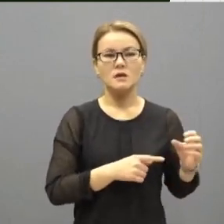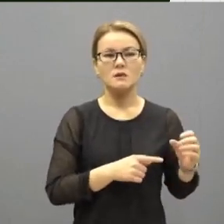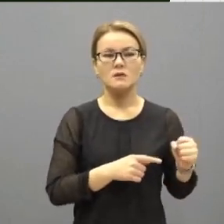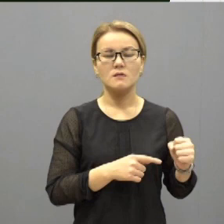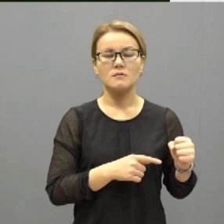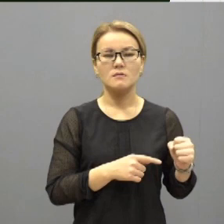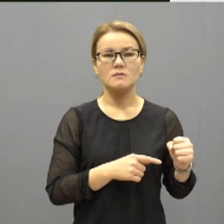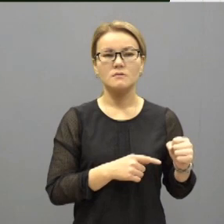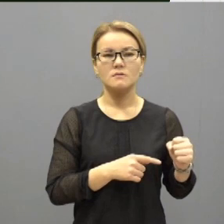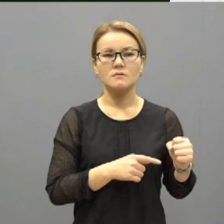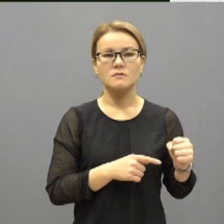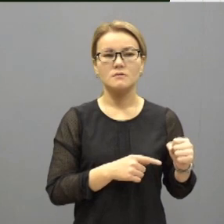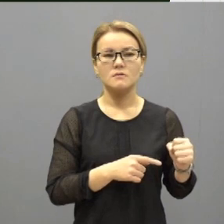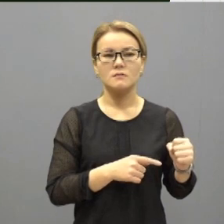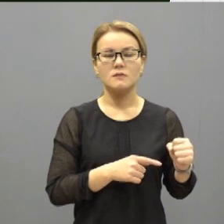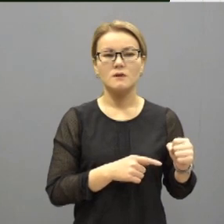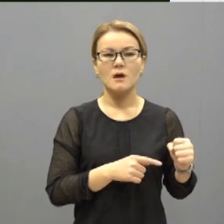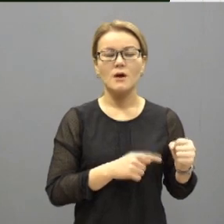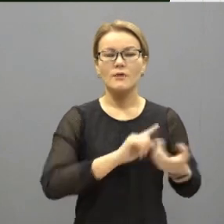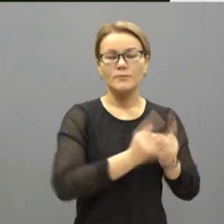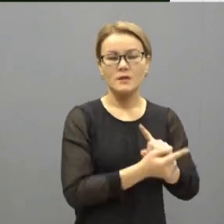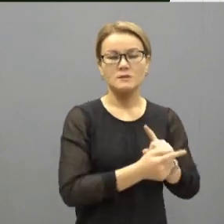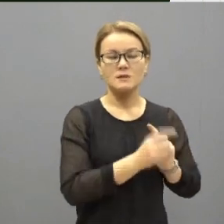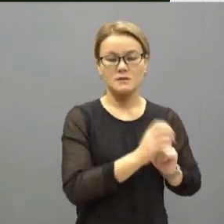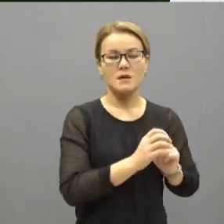нас p.